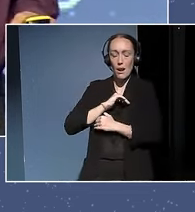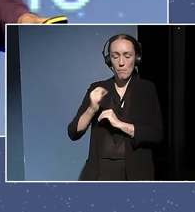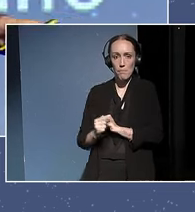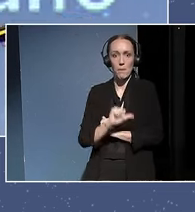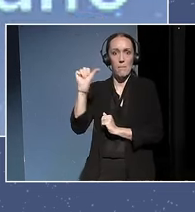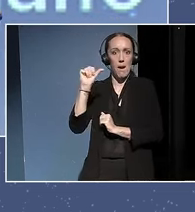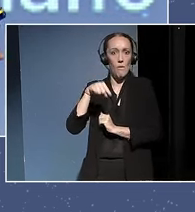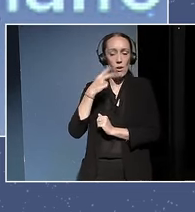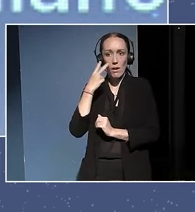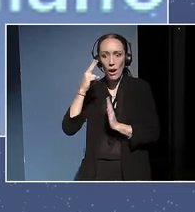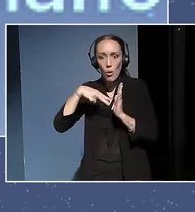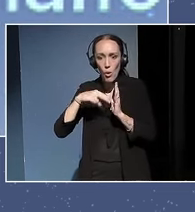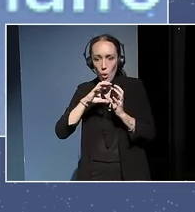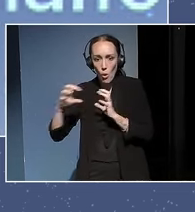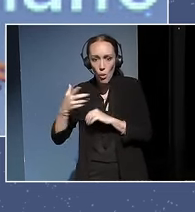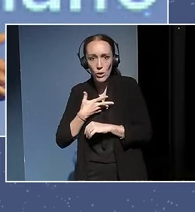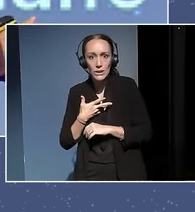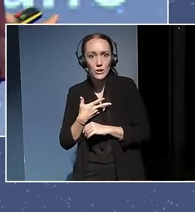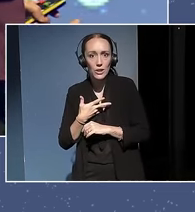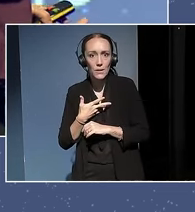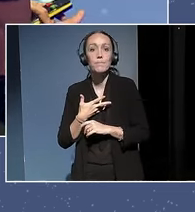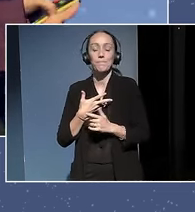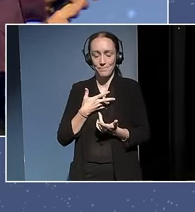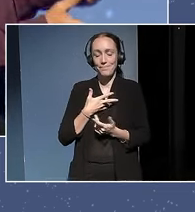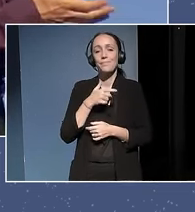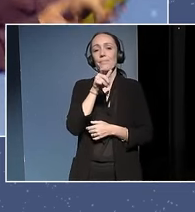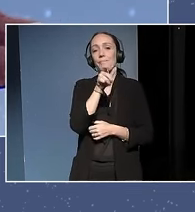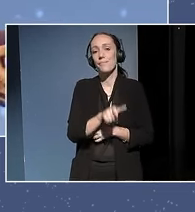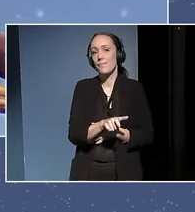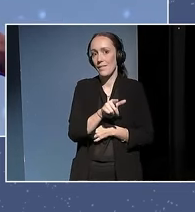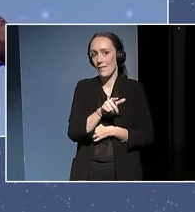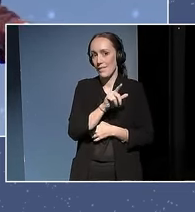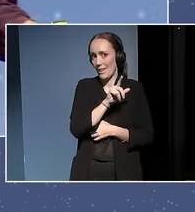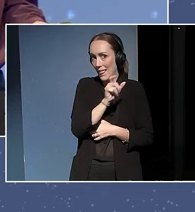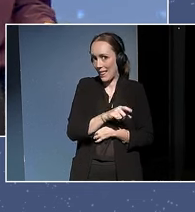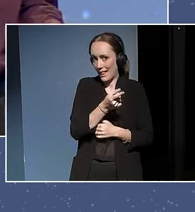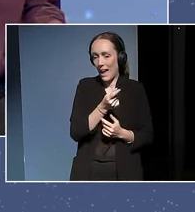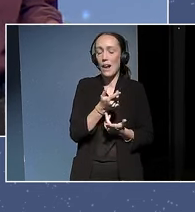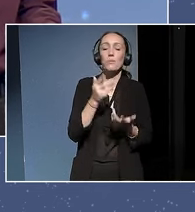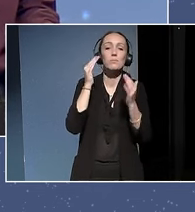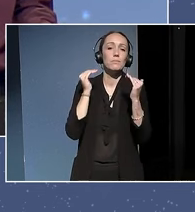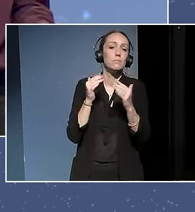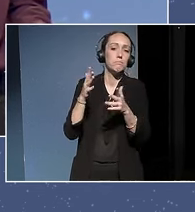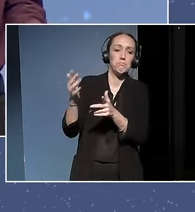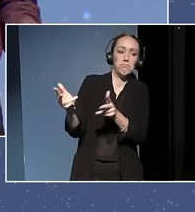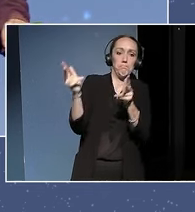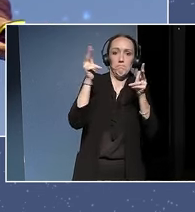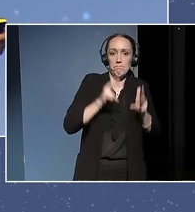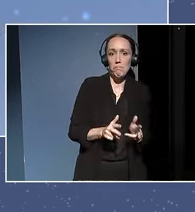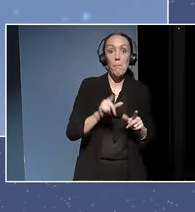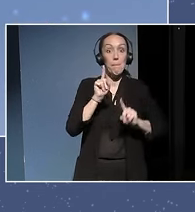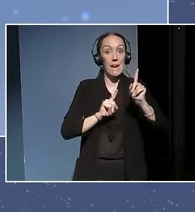punto il geologo ce le porta a Milano perché vuole capire che cos'è che cosa sono e noi